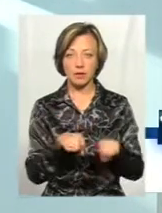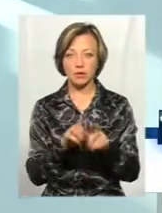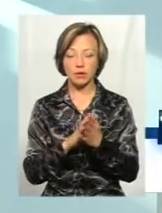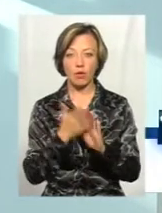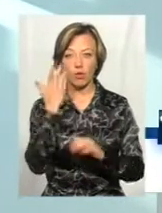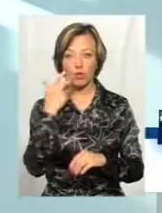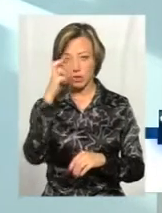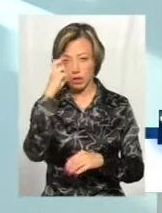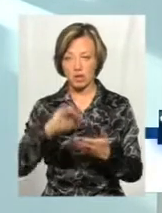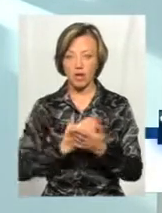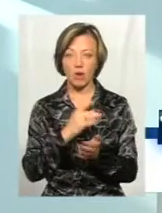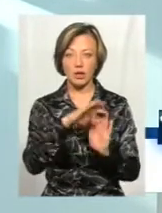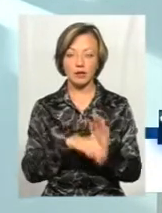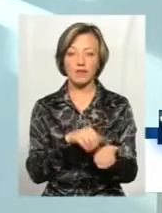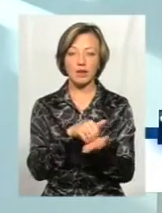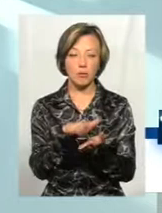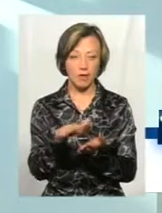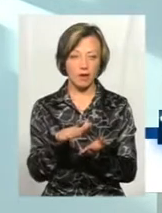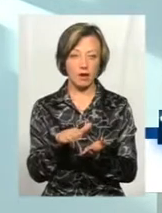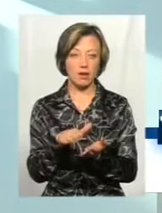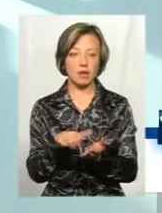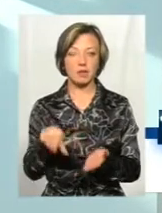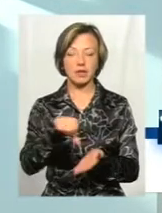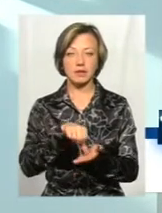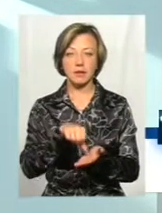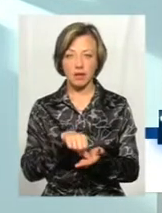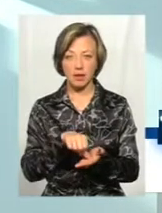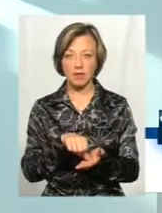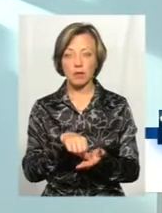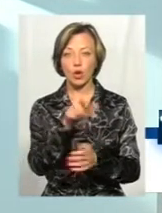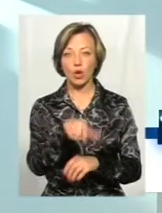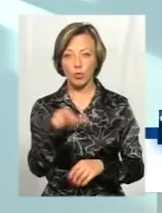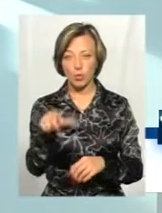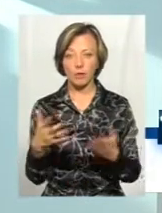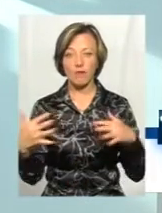коли Держгеокадастр відмовляє представникам,